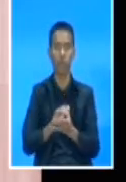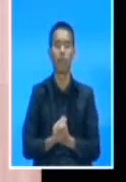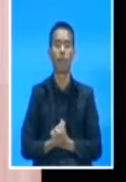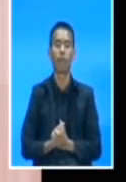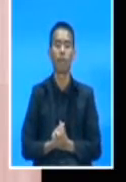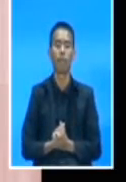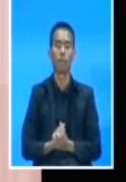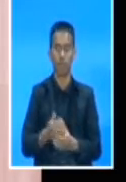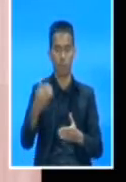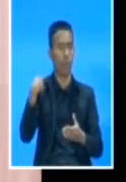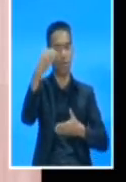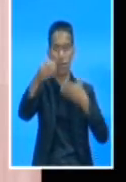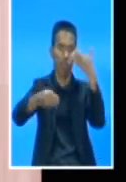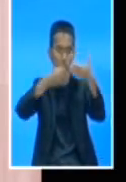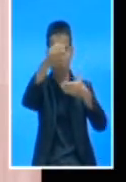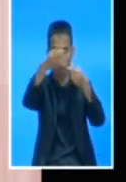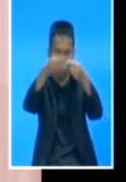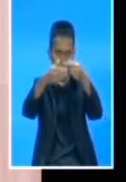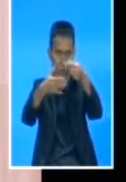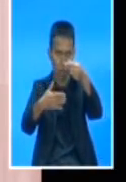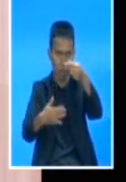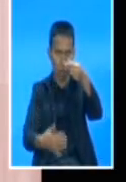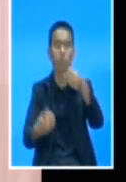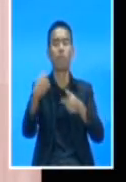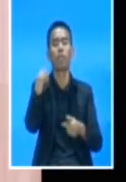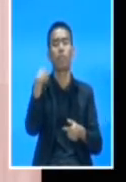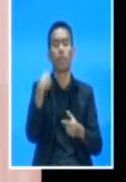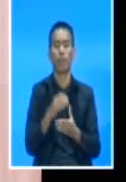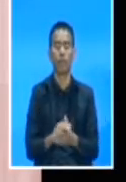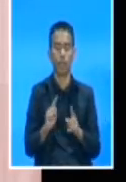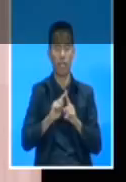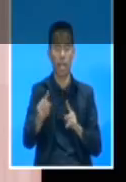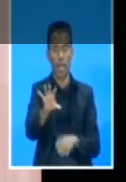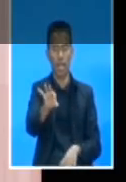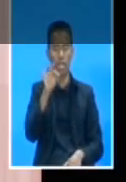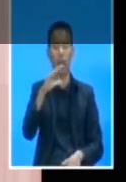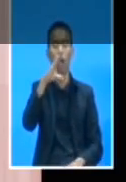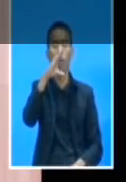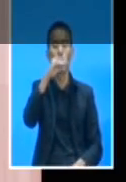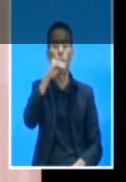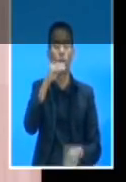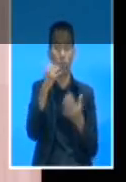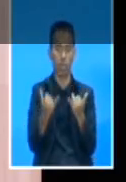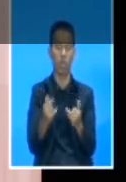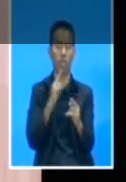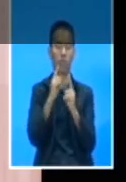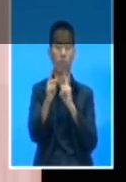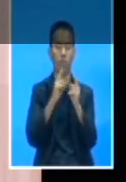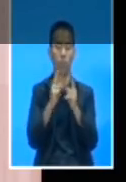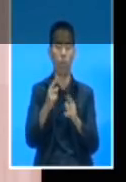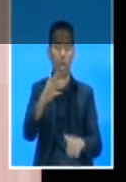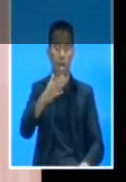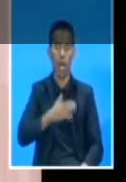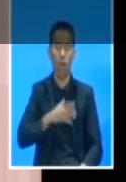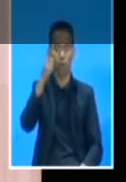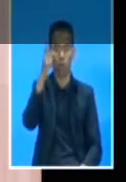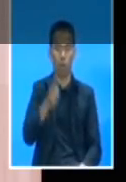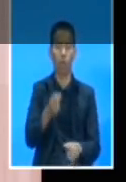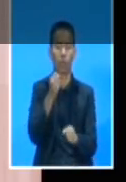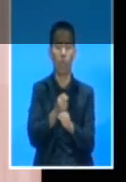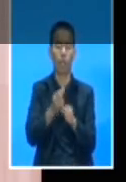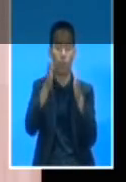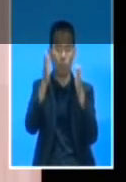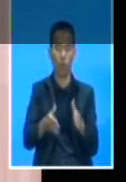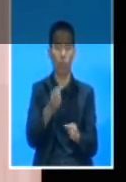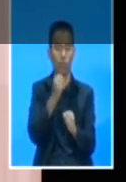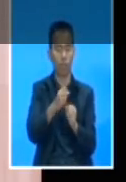มีอยู่หลายกิจกรรมด้วยกันครับ แต่ที่ผมจะพูดตรงนี้ก็คือ เราจะต้องสร้างบุคลากรในกระบว